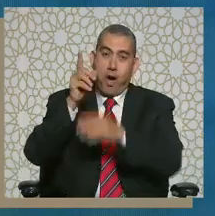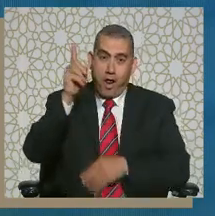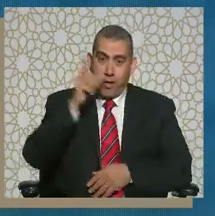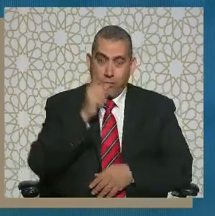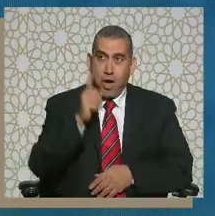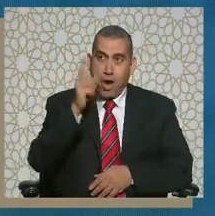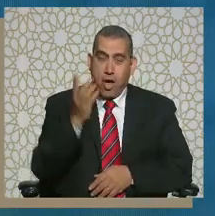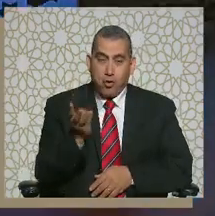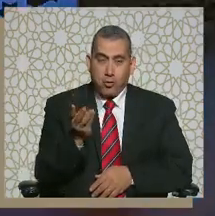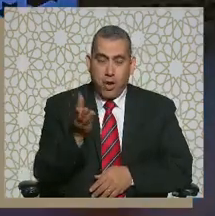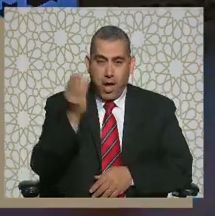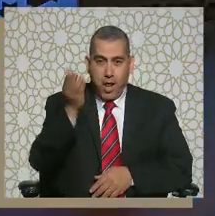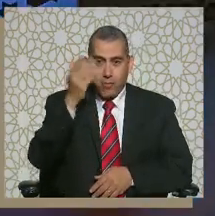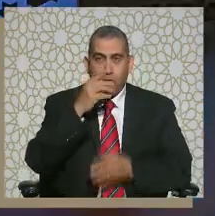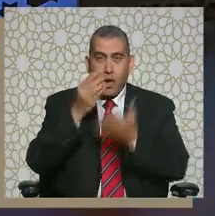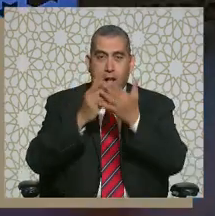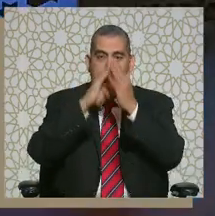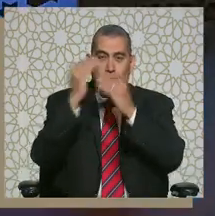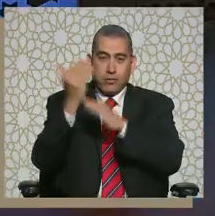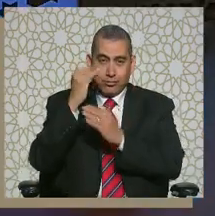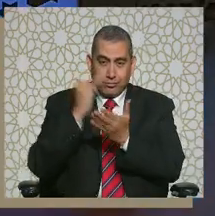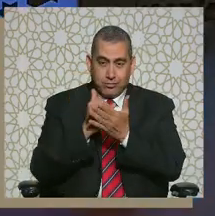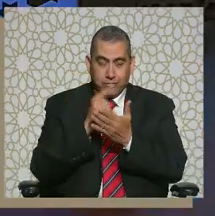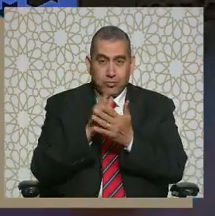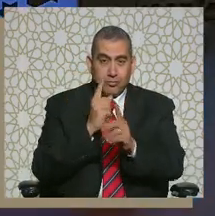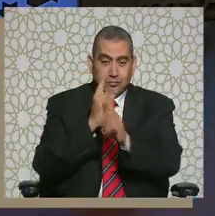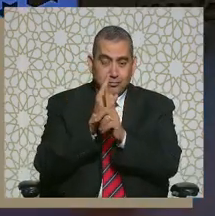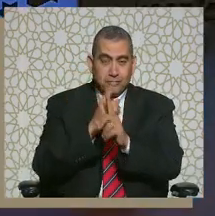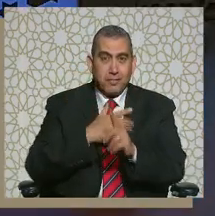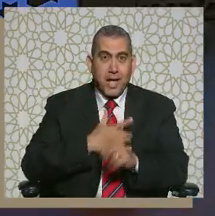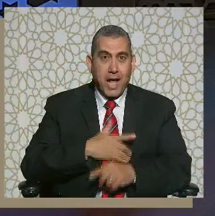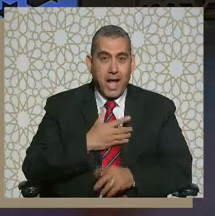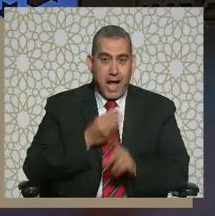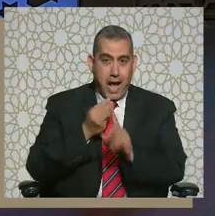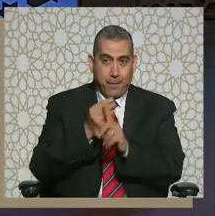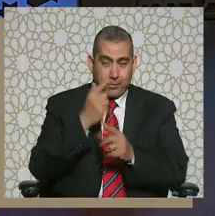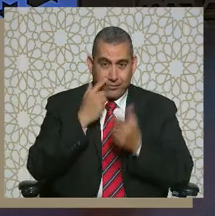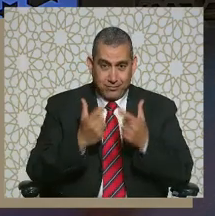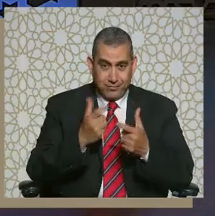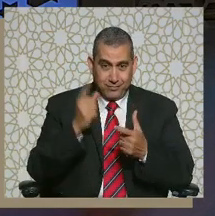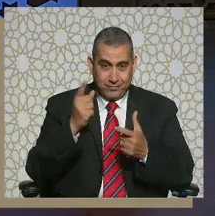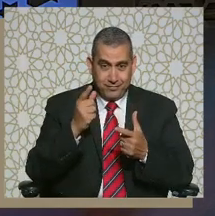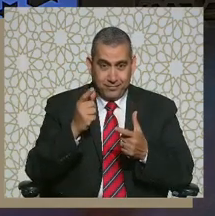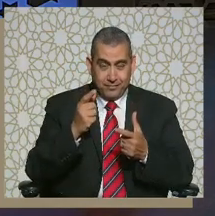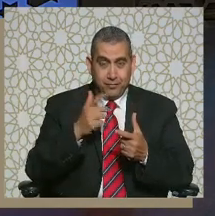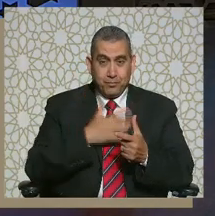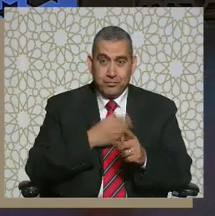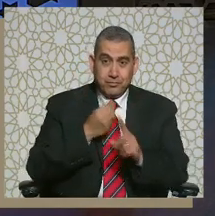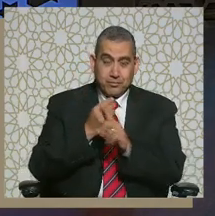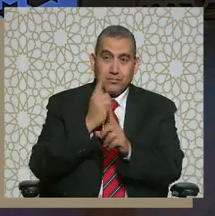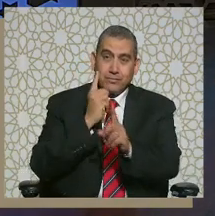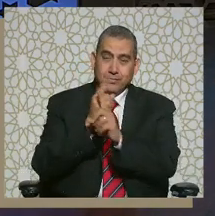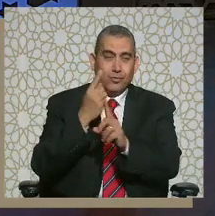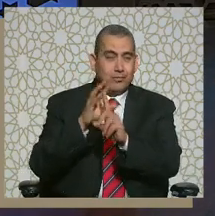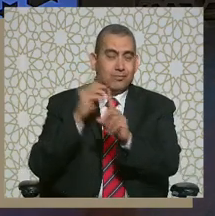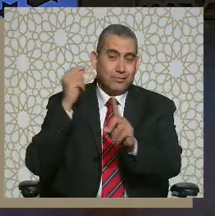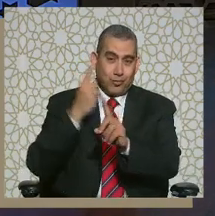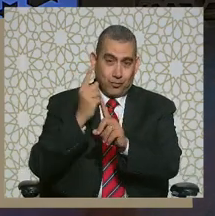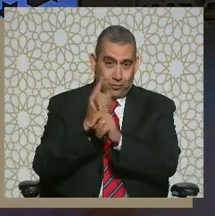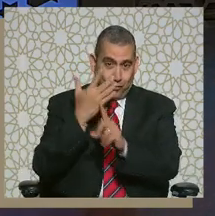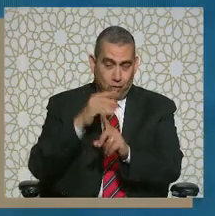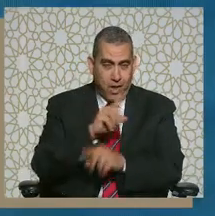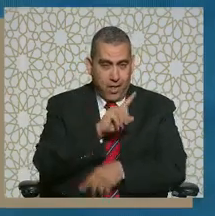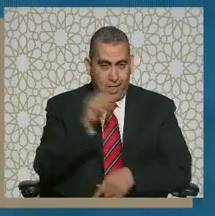سبحانه وتعالى حسبنا فهل لقاء الحبيب بينتهي فهل الحبيب بتلقاه مره وينتهي اللقاء